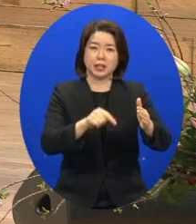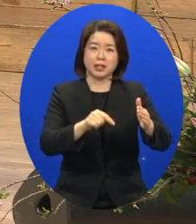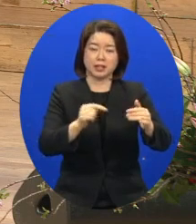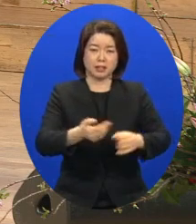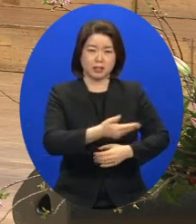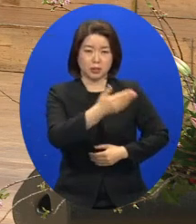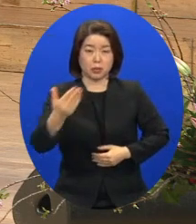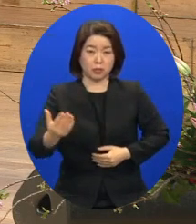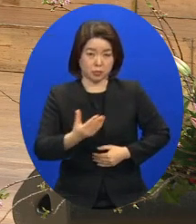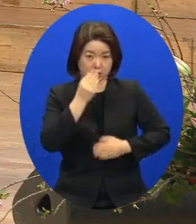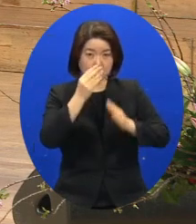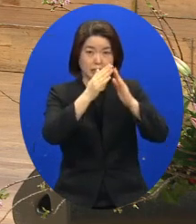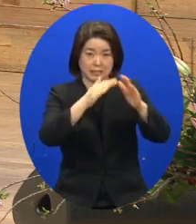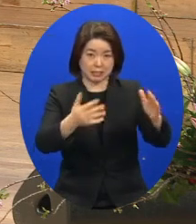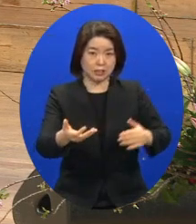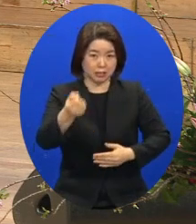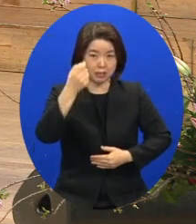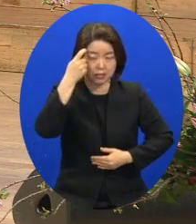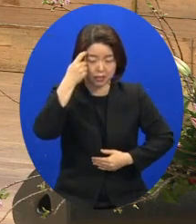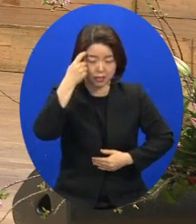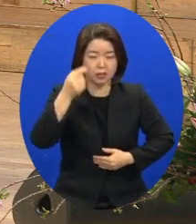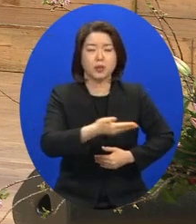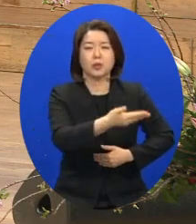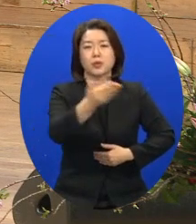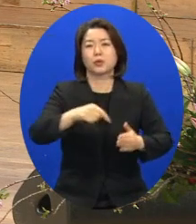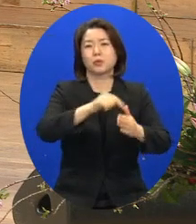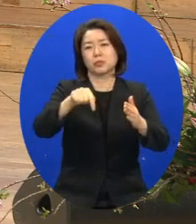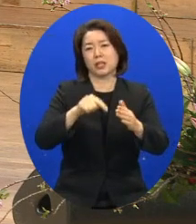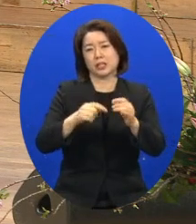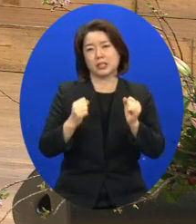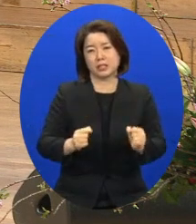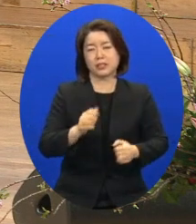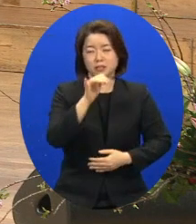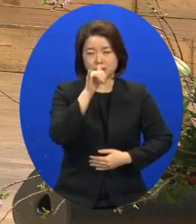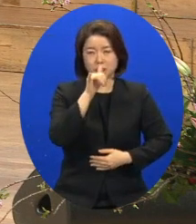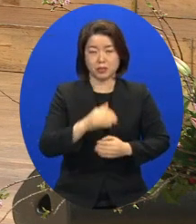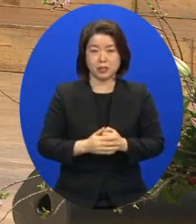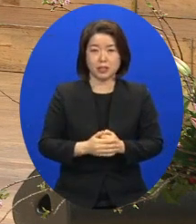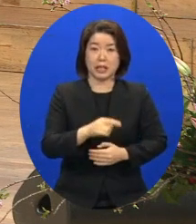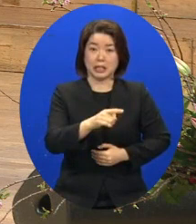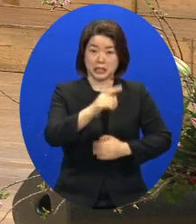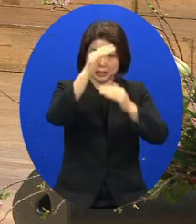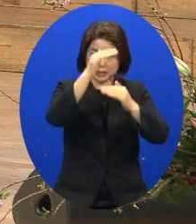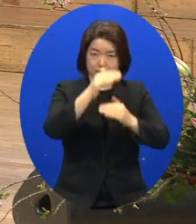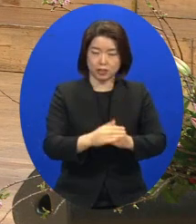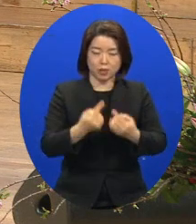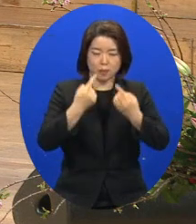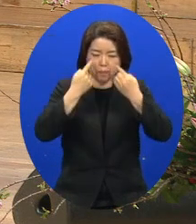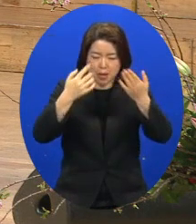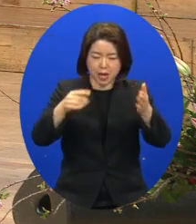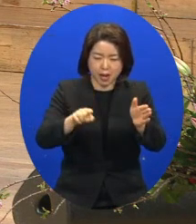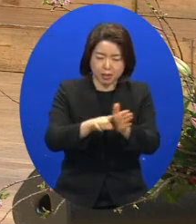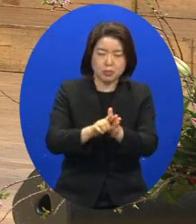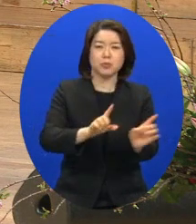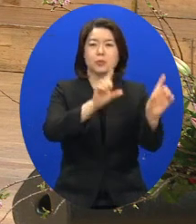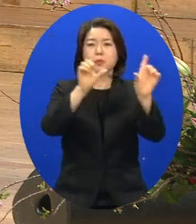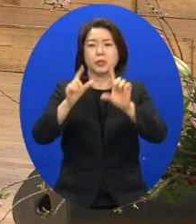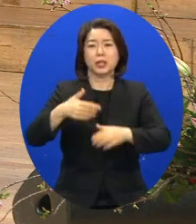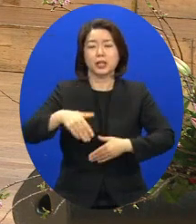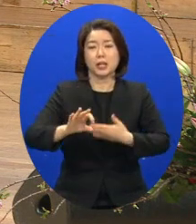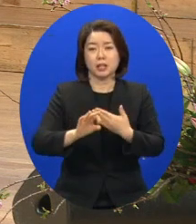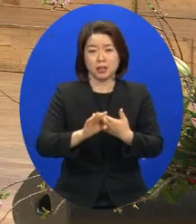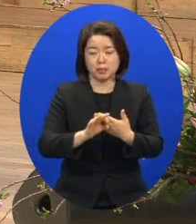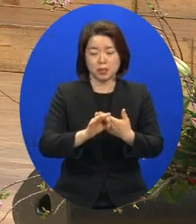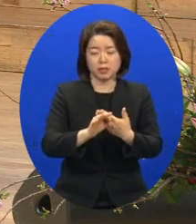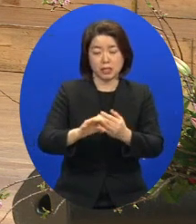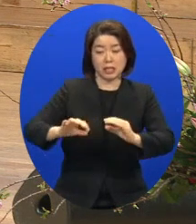성전 삼아 여러분 아니 계십니다 이 사실을 정확하게 믿고 살면 세상 사람과